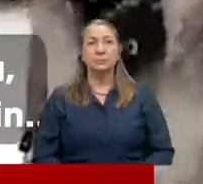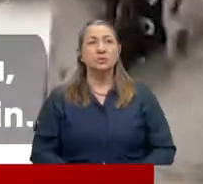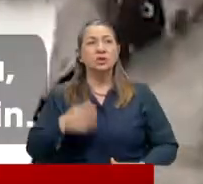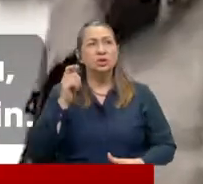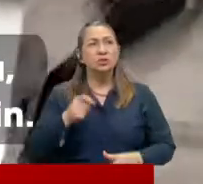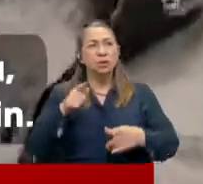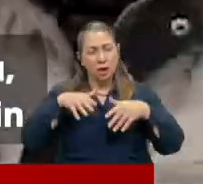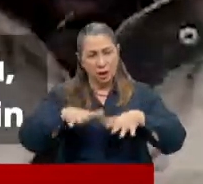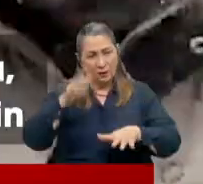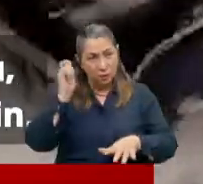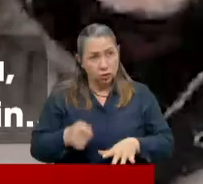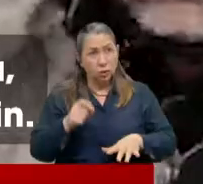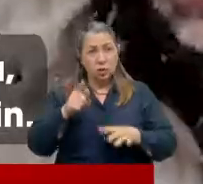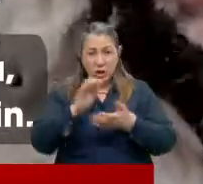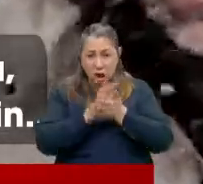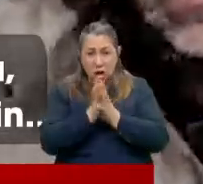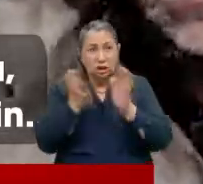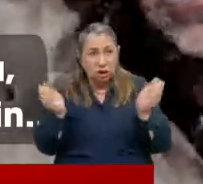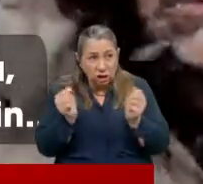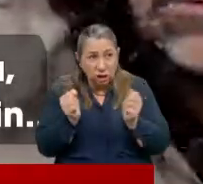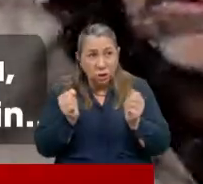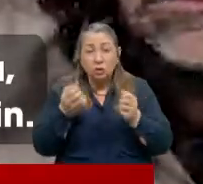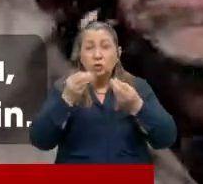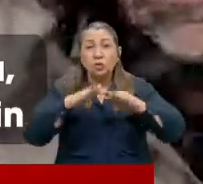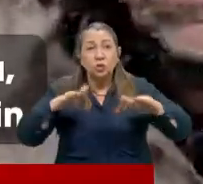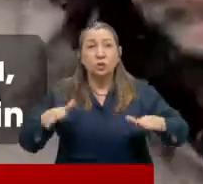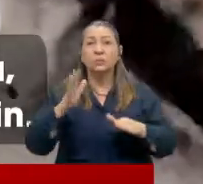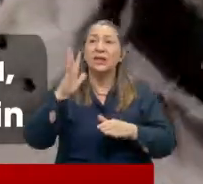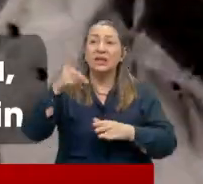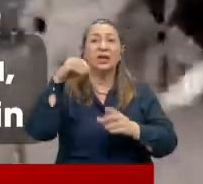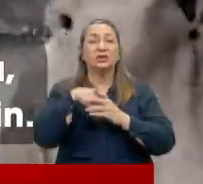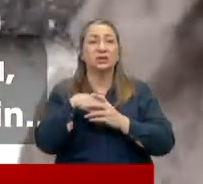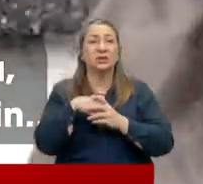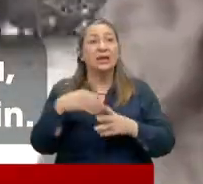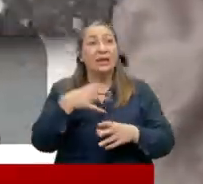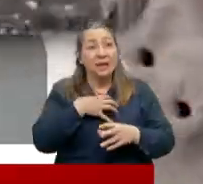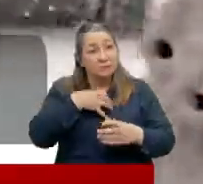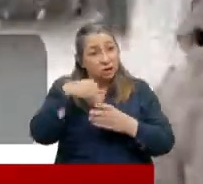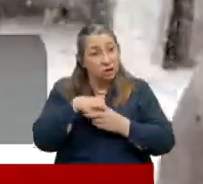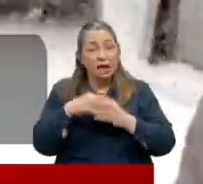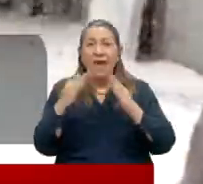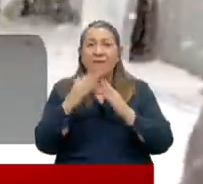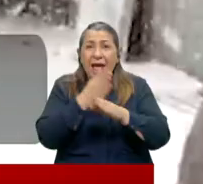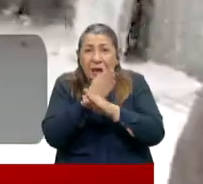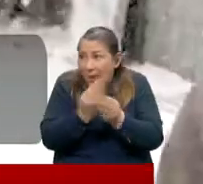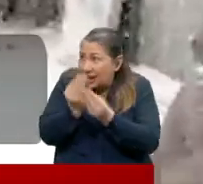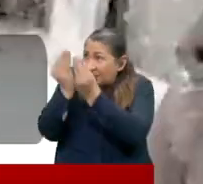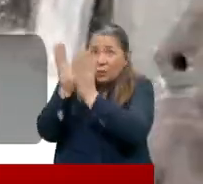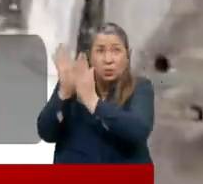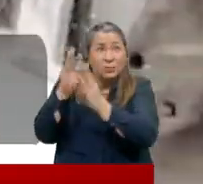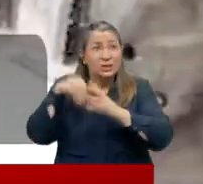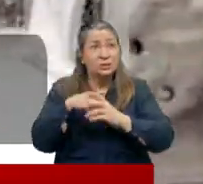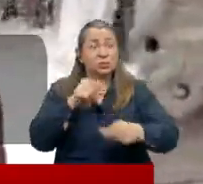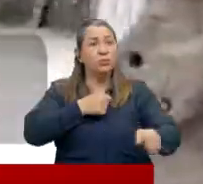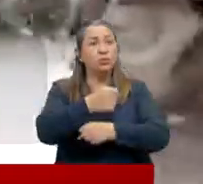Şartlarda burada grev yapıyorsak bu karda, kışta çoluğumuzun çocuğumuzun geleceği için, kendimiz için, evimize bir parça ekmek götürmek için